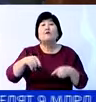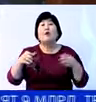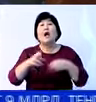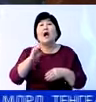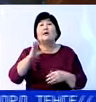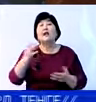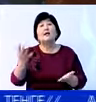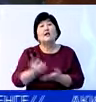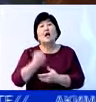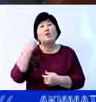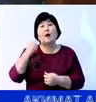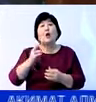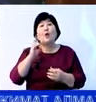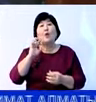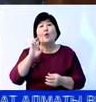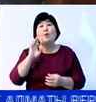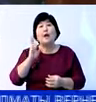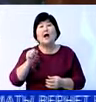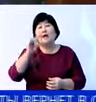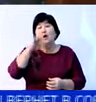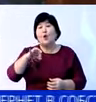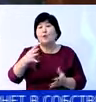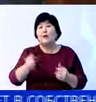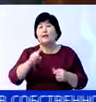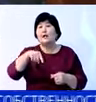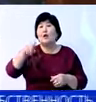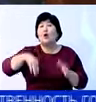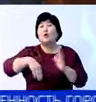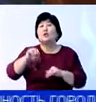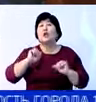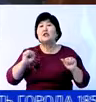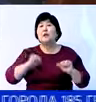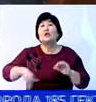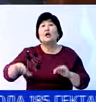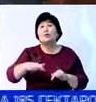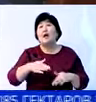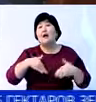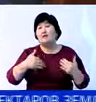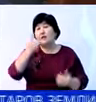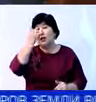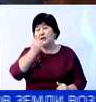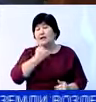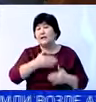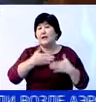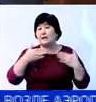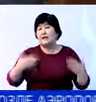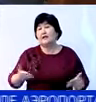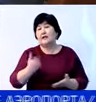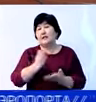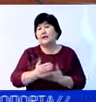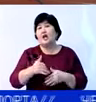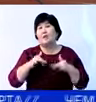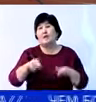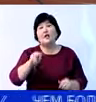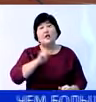«Кайсар» стала победителем Кубка Казахстана. Область получила номинацию лучшего спортивного региона. Выражаем Олжасу Азатовичу благодарность за